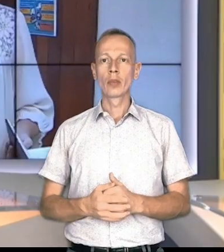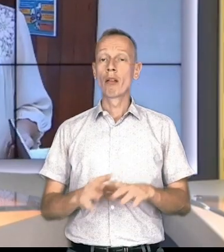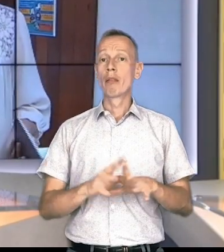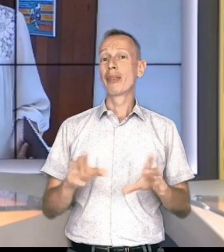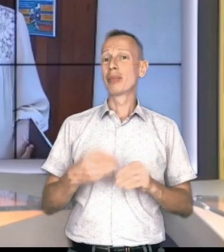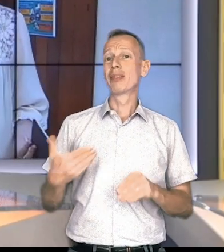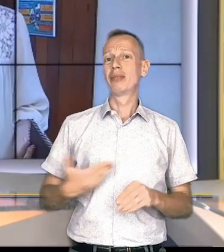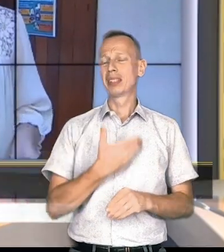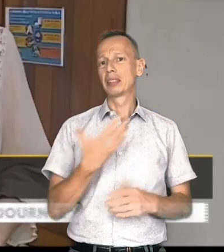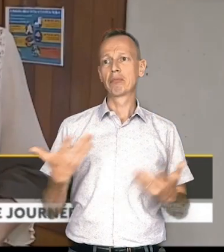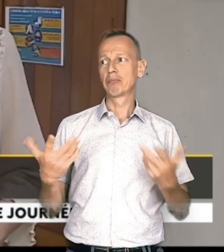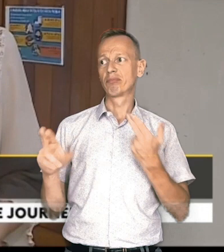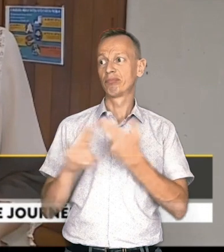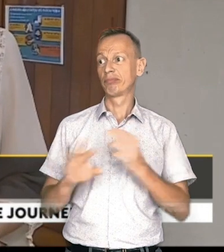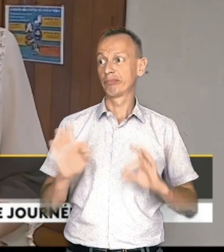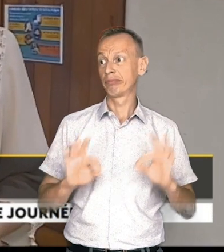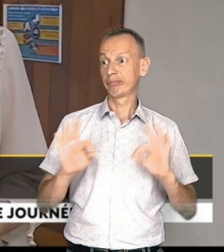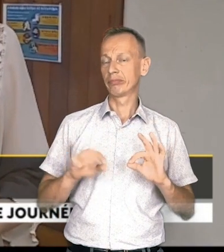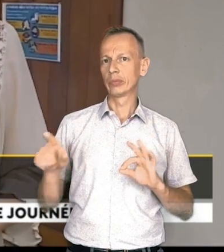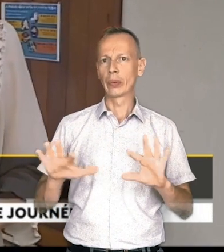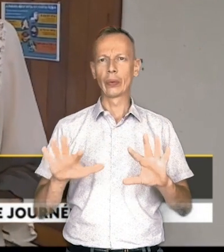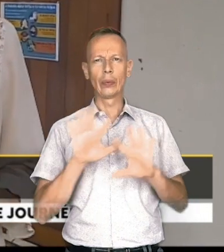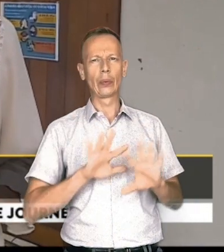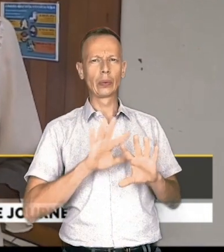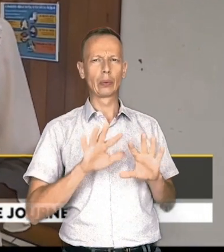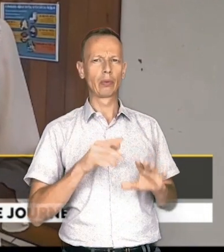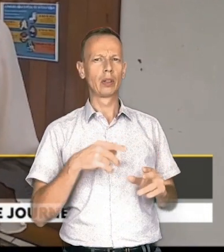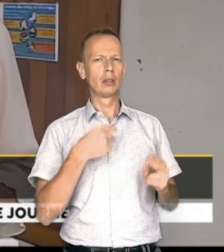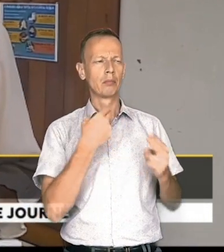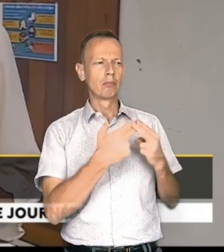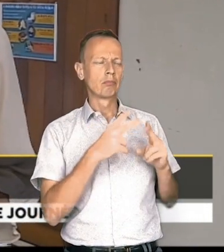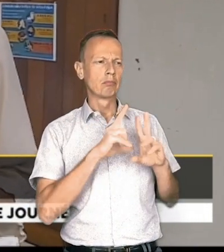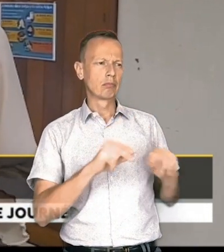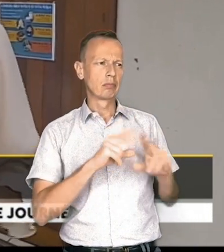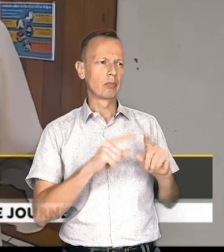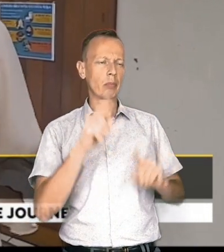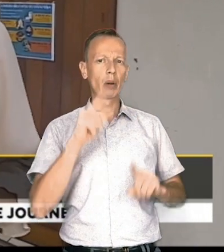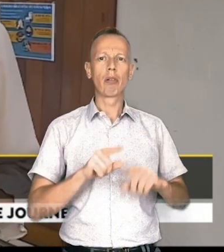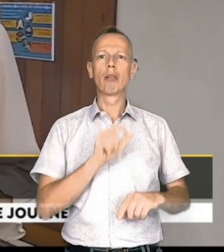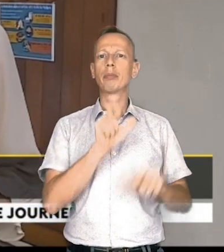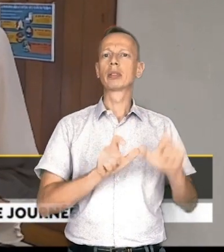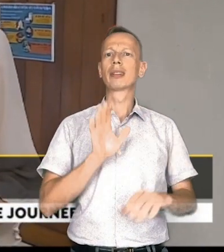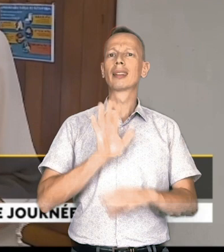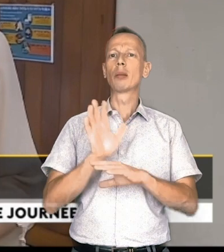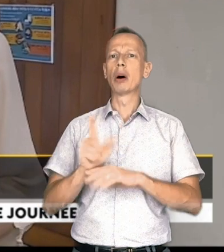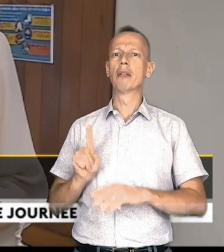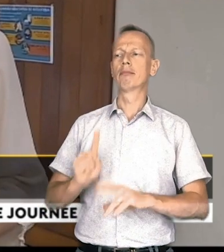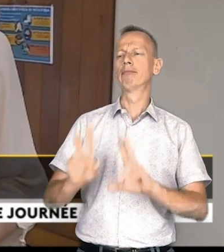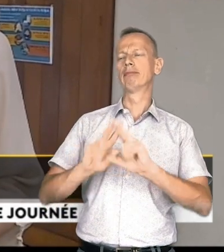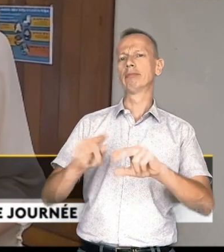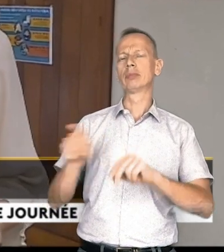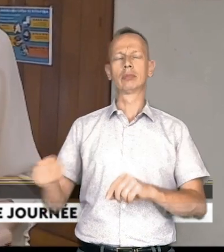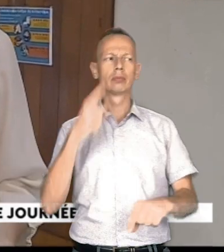a pas davantage de réponse pour la famille de la victime. Aujourd'hui, l'accusé est toujours aussi flou dans ses déclarations,